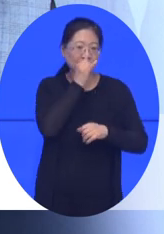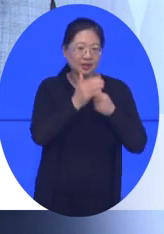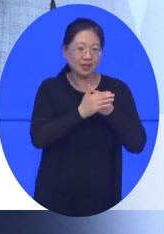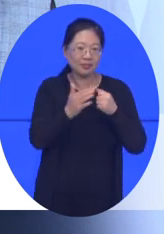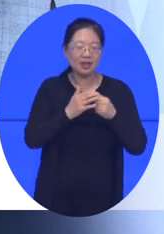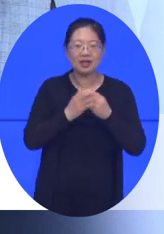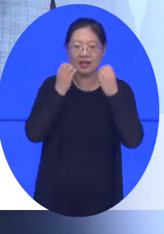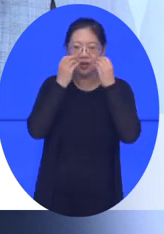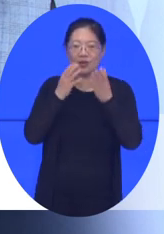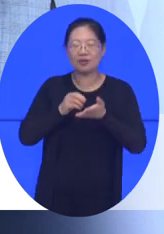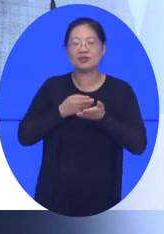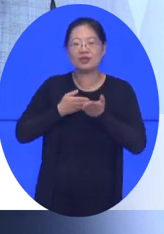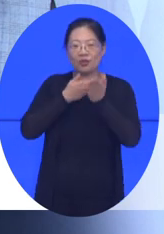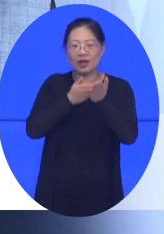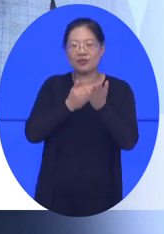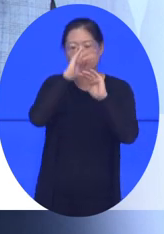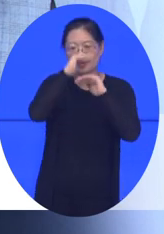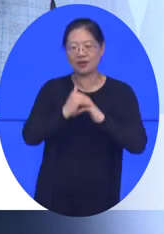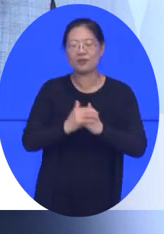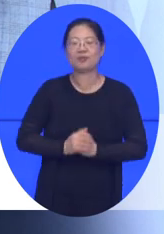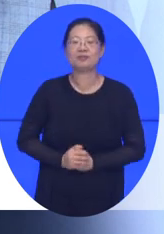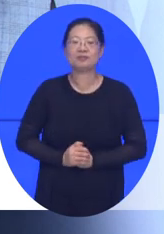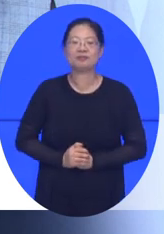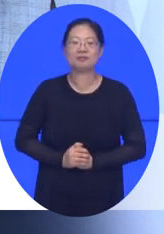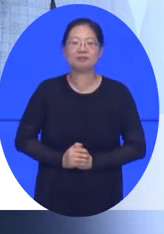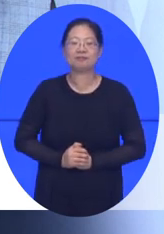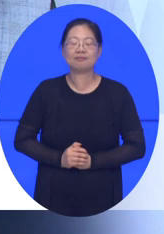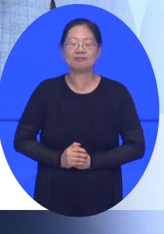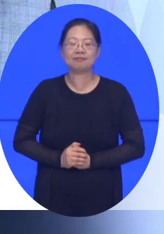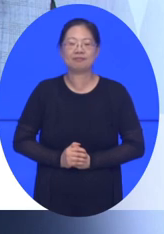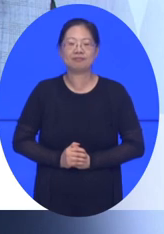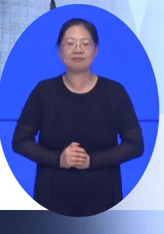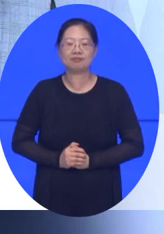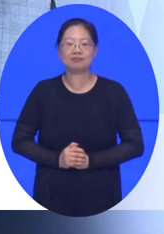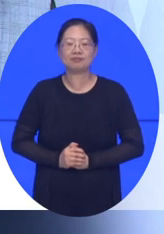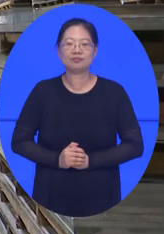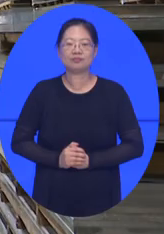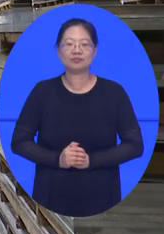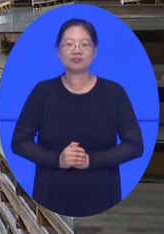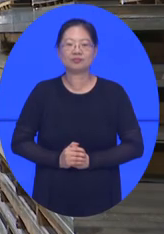새롭게 내놓은 사업입니다. 최재형 기자 보도로 좀더 자세히 들여다보시죠.